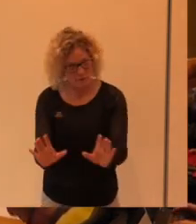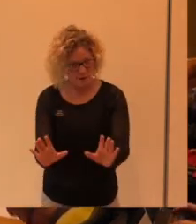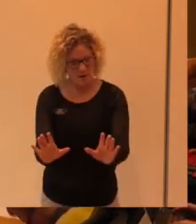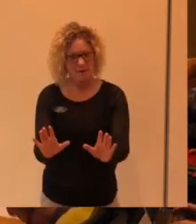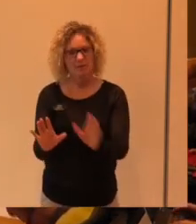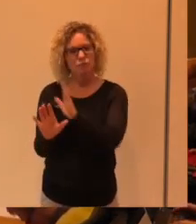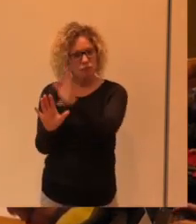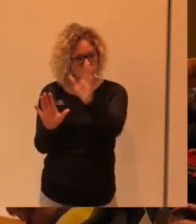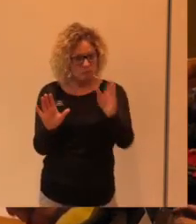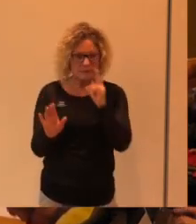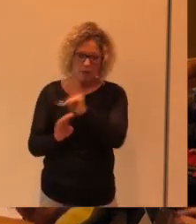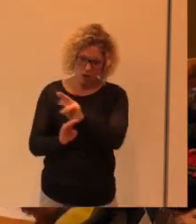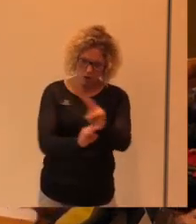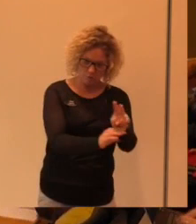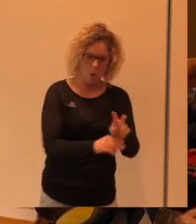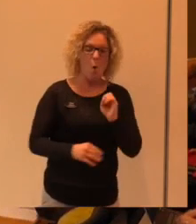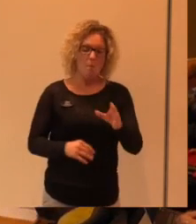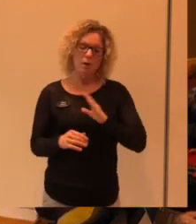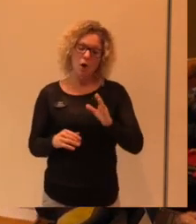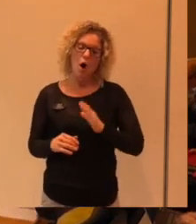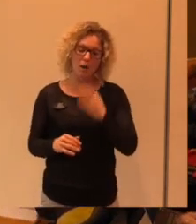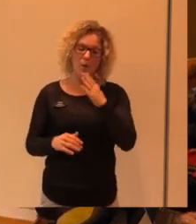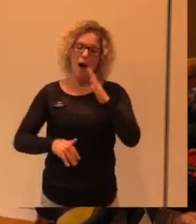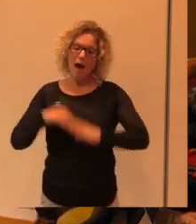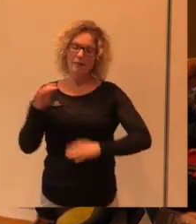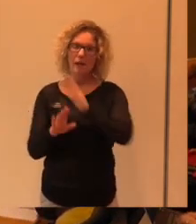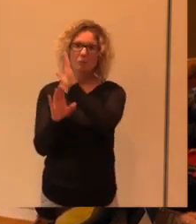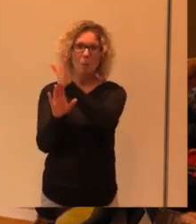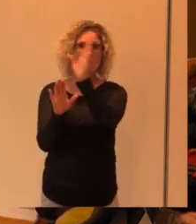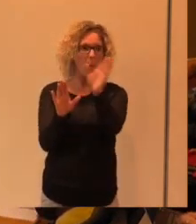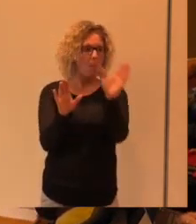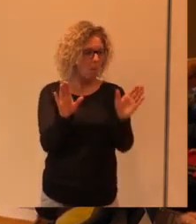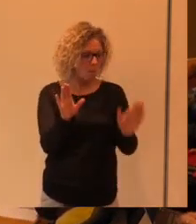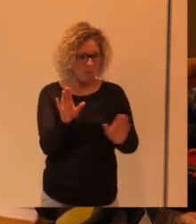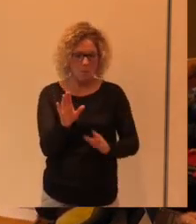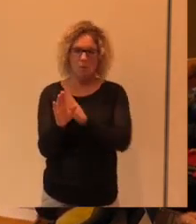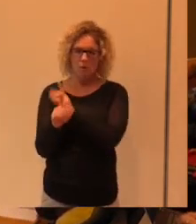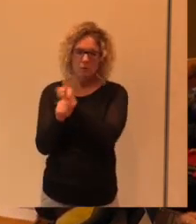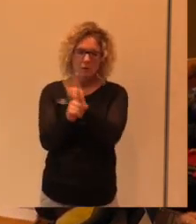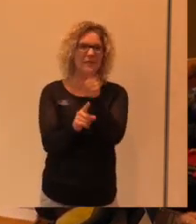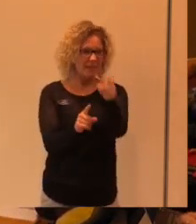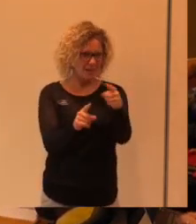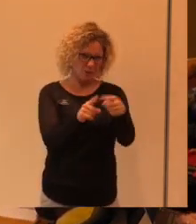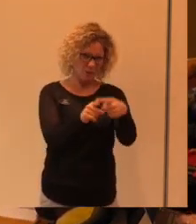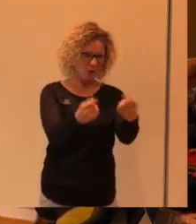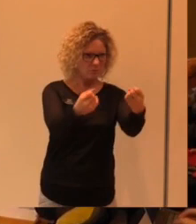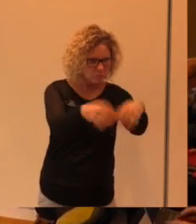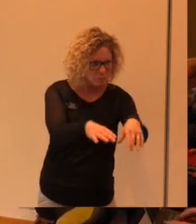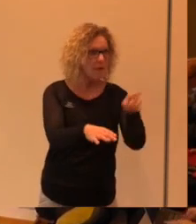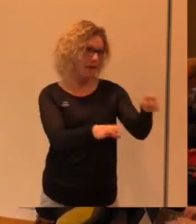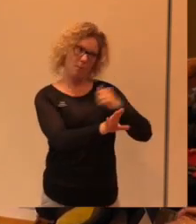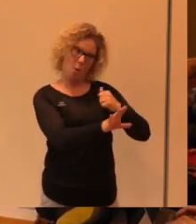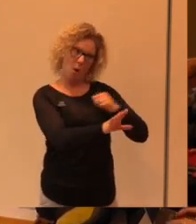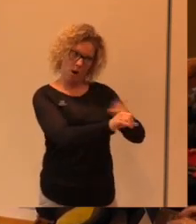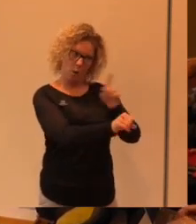Men har man då en sån här livscykelhantering, att man vet att det här kommer vara avvecklas snart eller det kommer fortleva väldigt